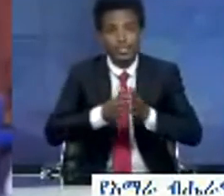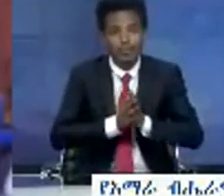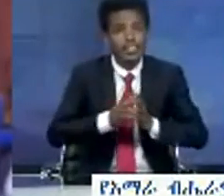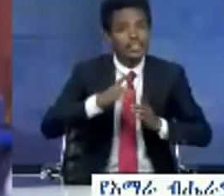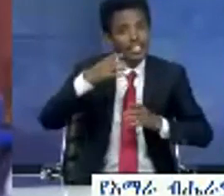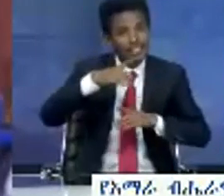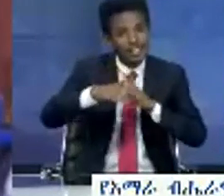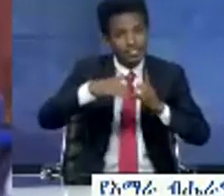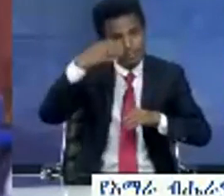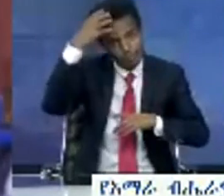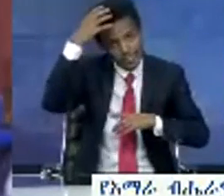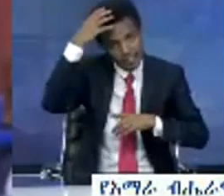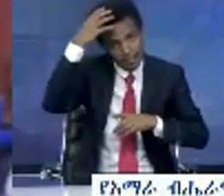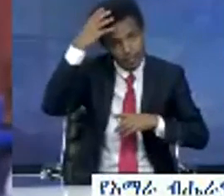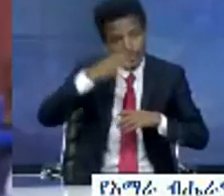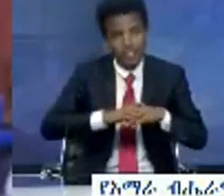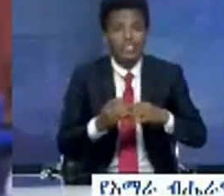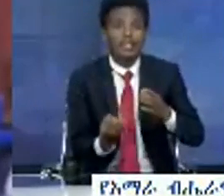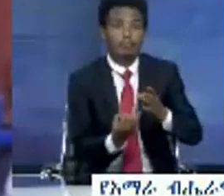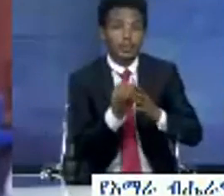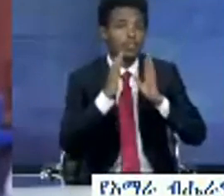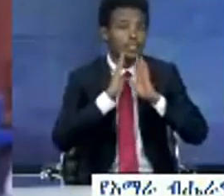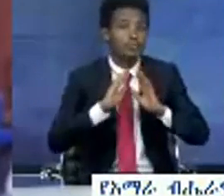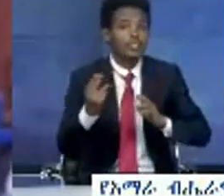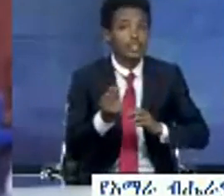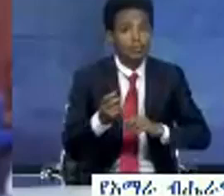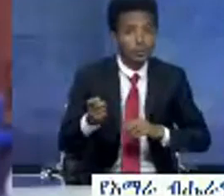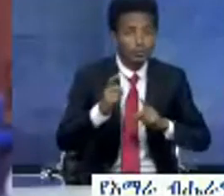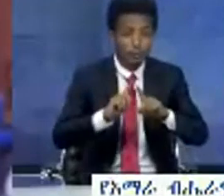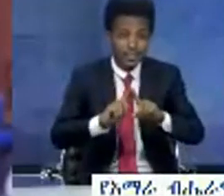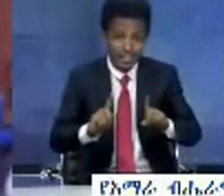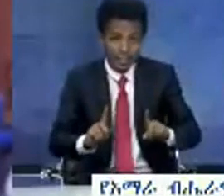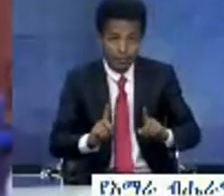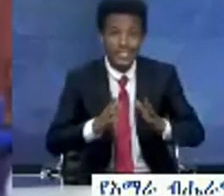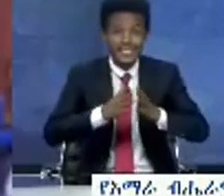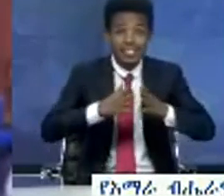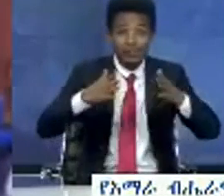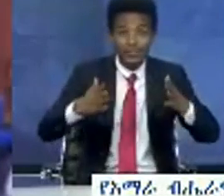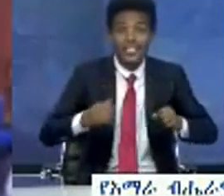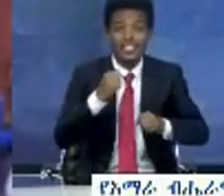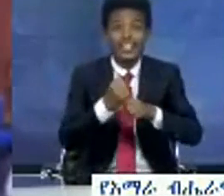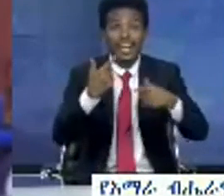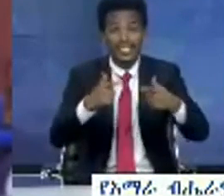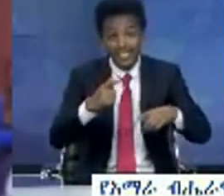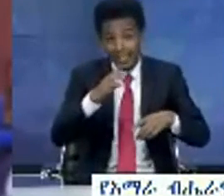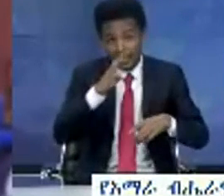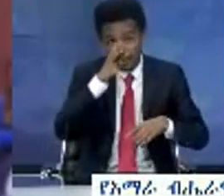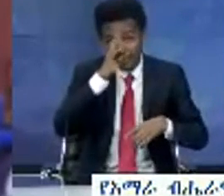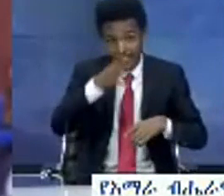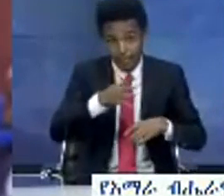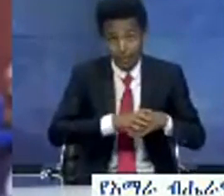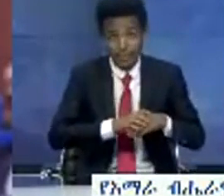መንግስትም የሰላሙና የልማቱ ተጠቃሚ እንድትሆኑ በተለይም ሰፊ የስራ ዕድል የሚፈጠርባቸውን አማራጮች ሁሉ